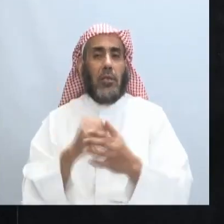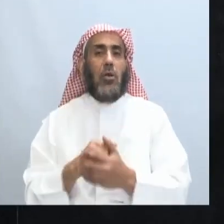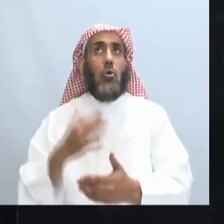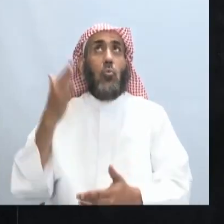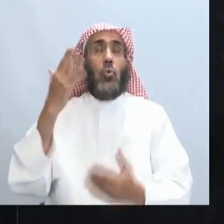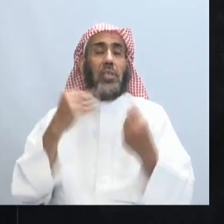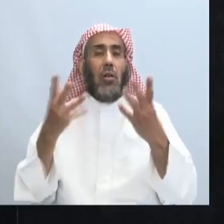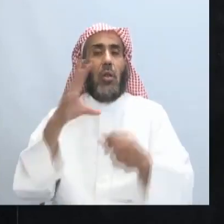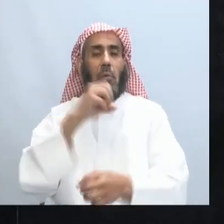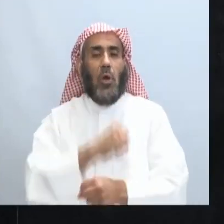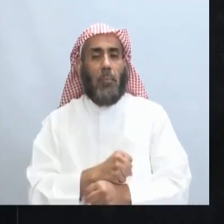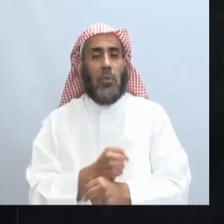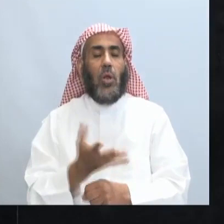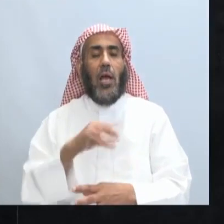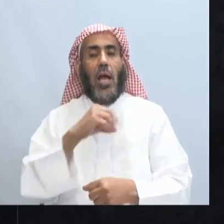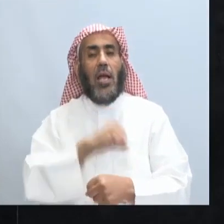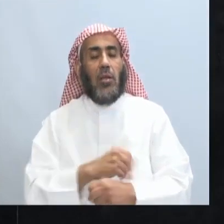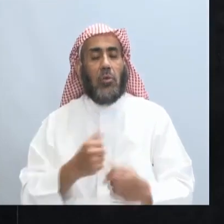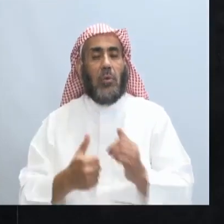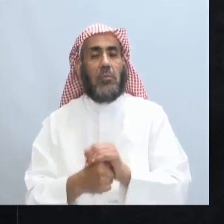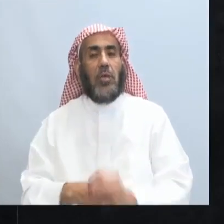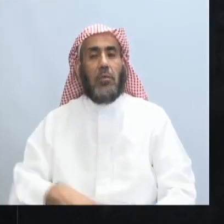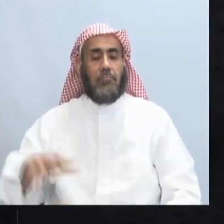وصلى الله على نبينا محمد واله وصحبه اجمعين